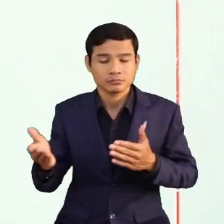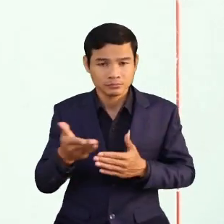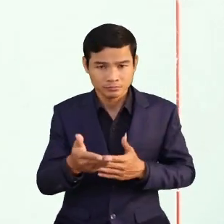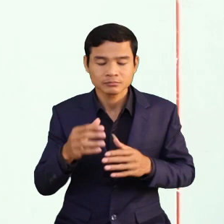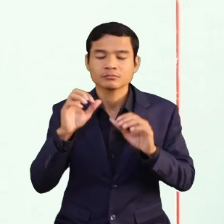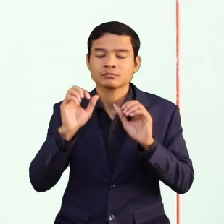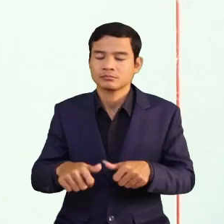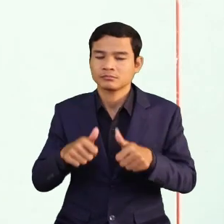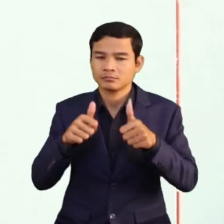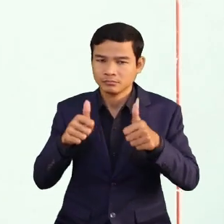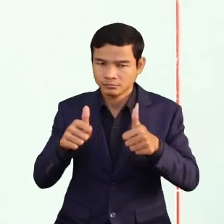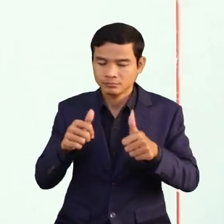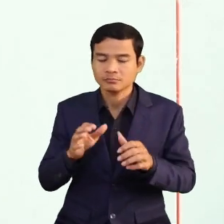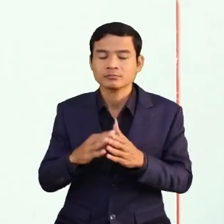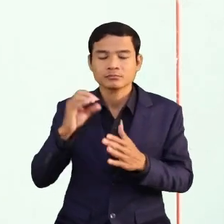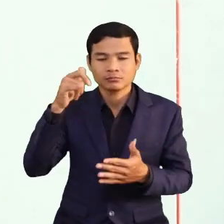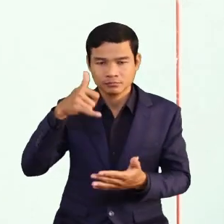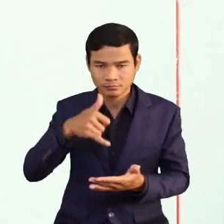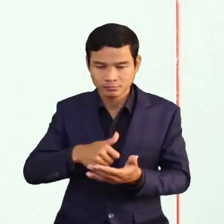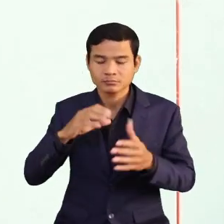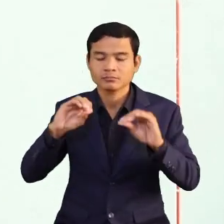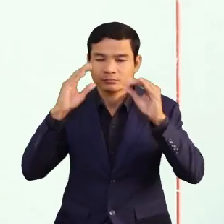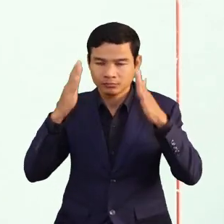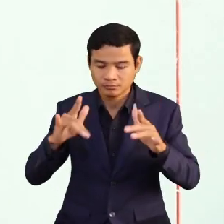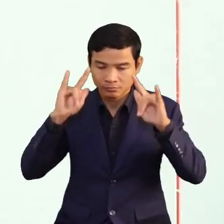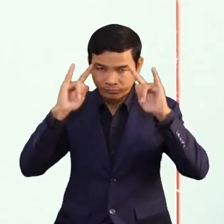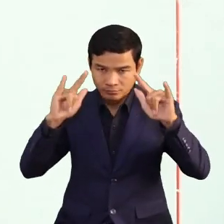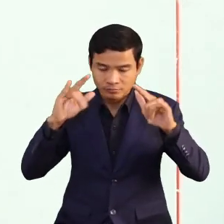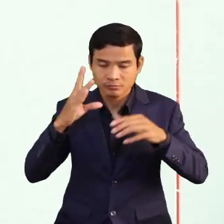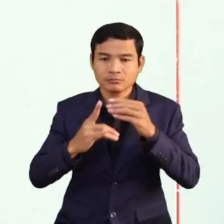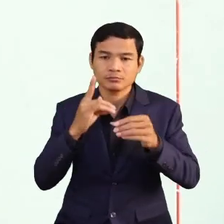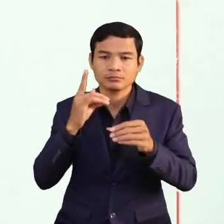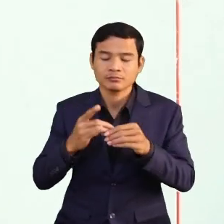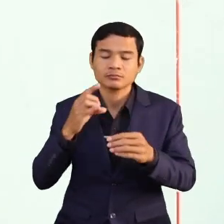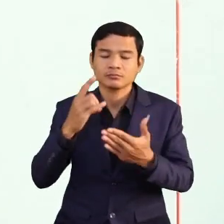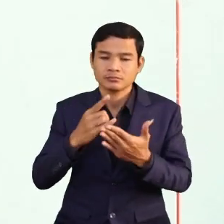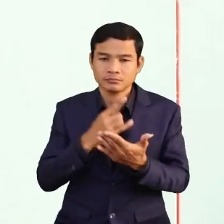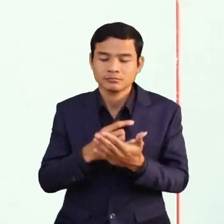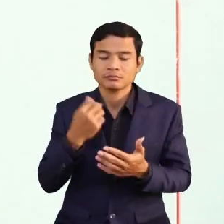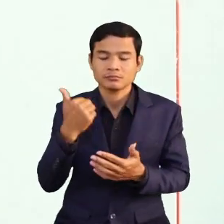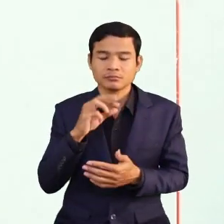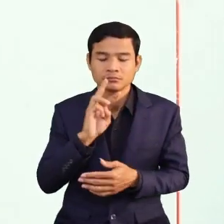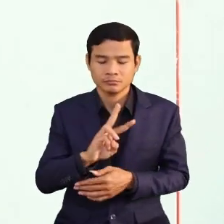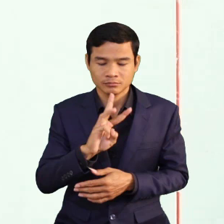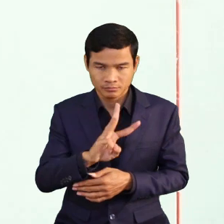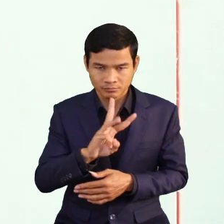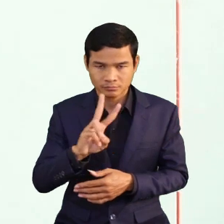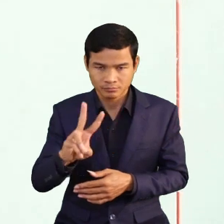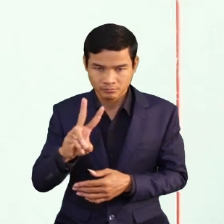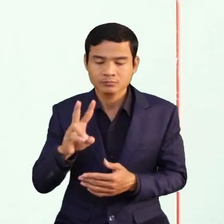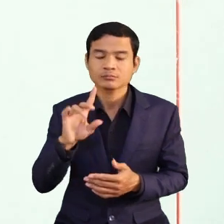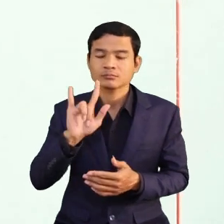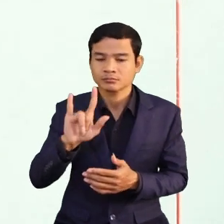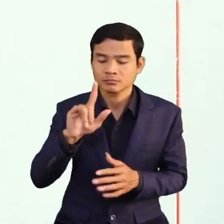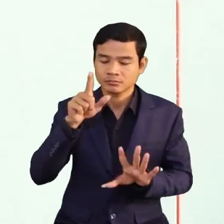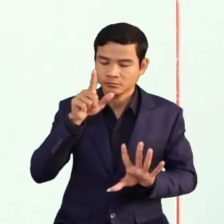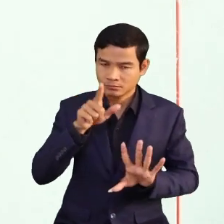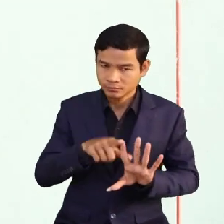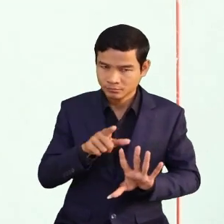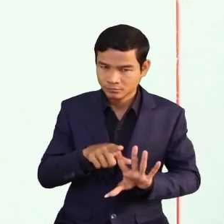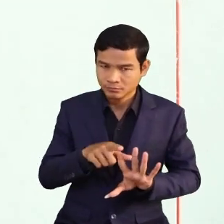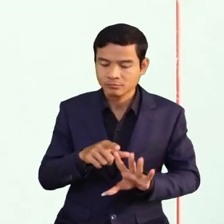ចាល្អមែនទែនកូនថ្ងៃនេះអ្នកគ្រូនឹងបង្រៀនកូនពីមេរៀនទី32បសំឡា